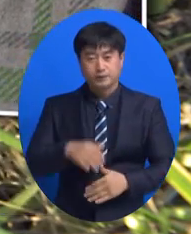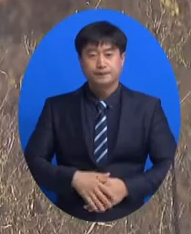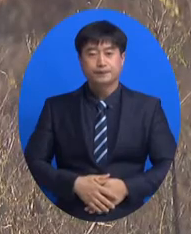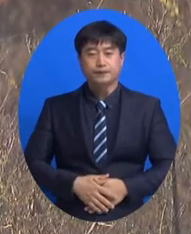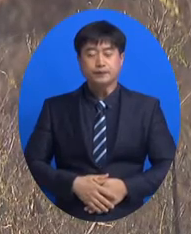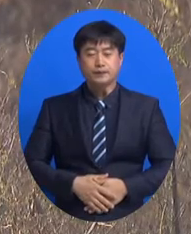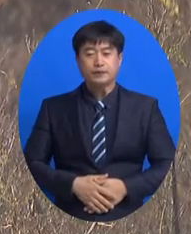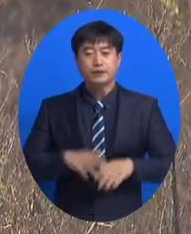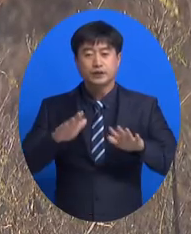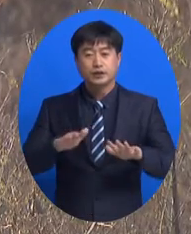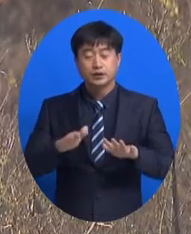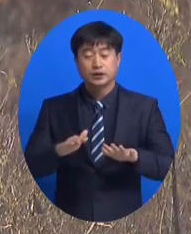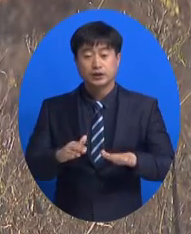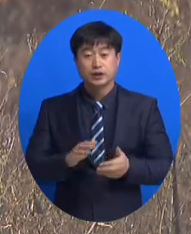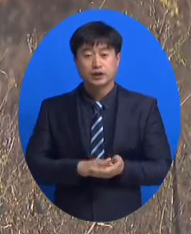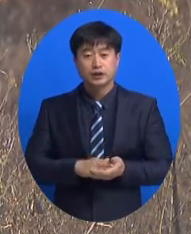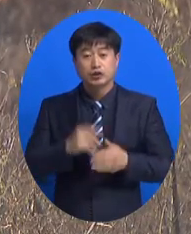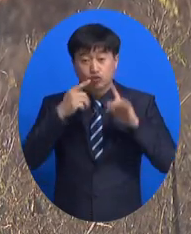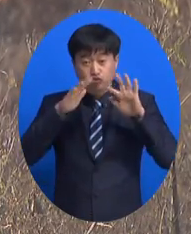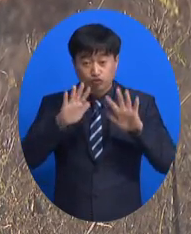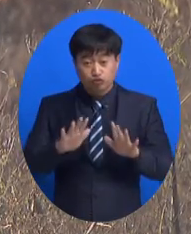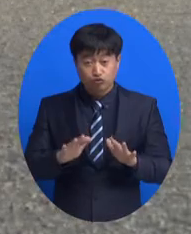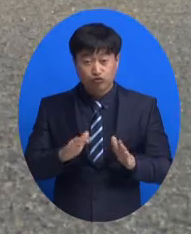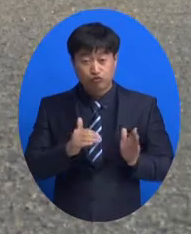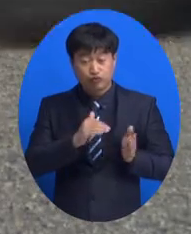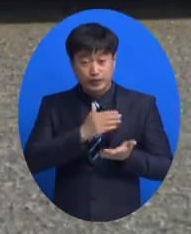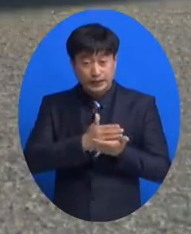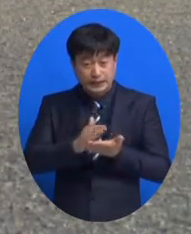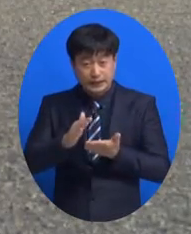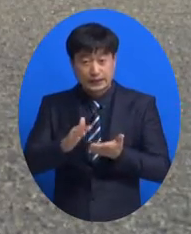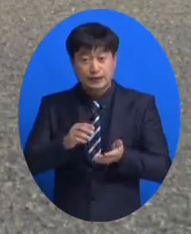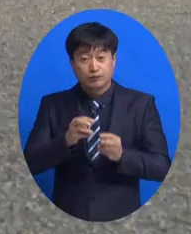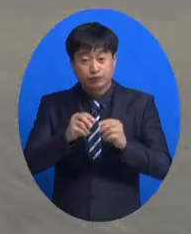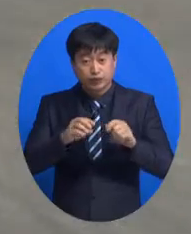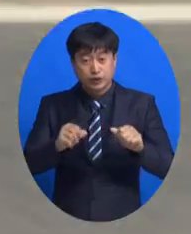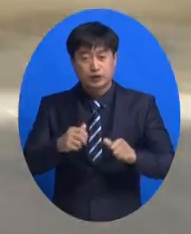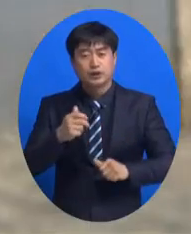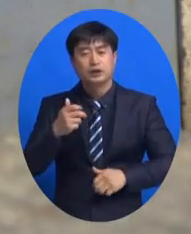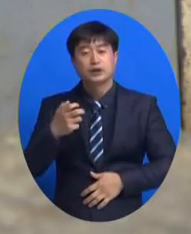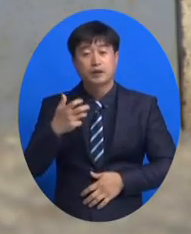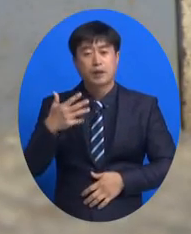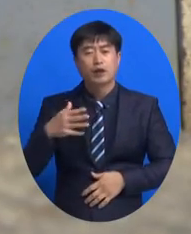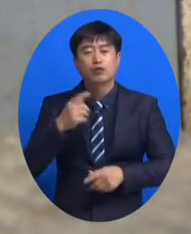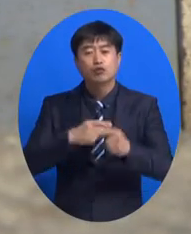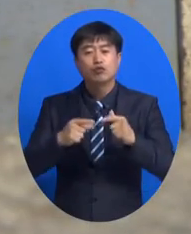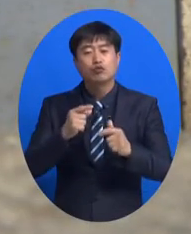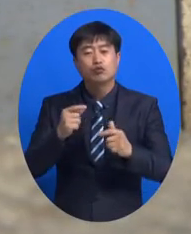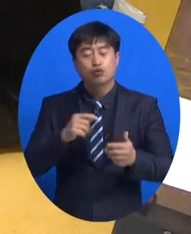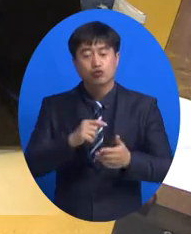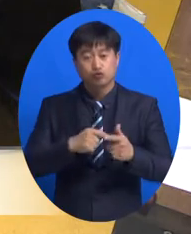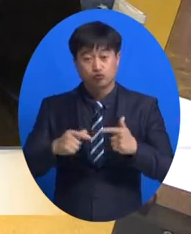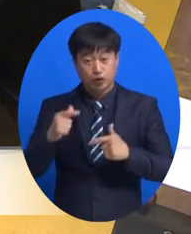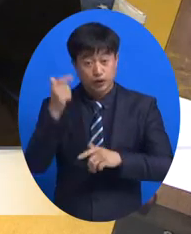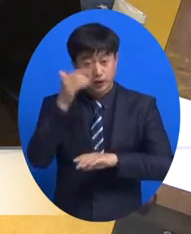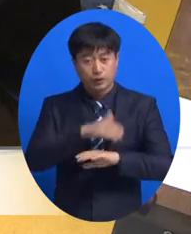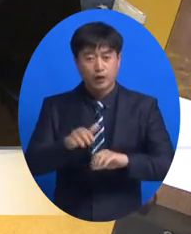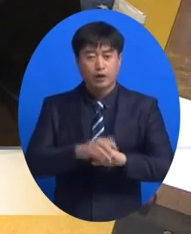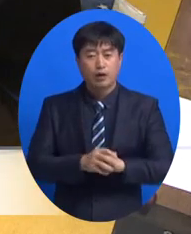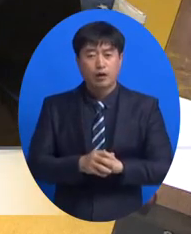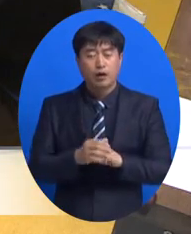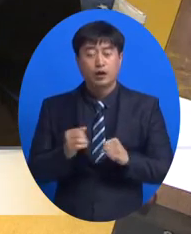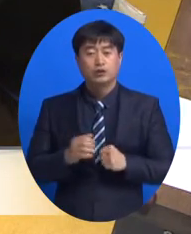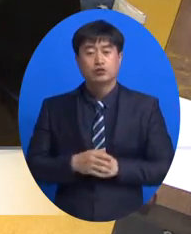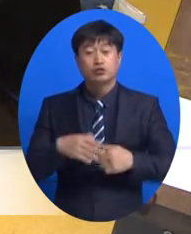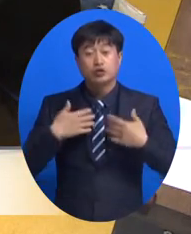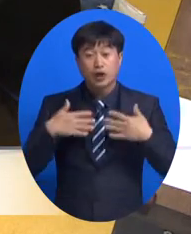있습니다. 현재 재설재는 9만 2천 톤을 확보했고 연말까지 7만 톤을 추가 확보할 예정입니다. 도는 한파